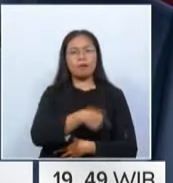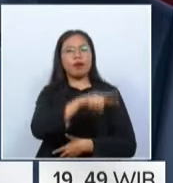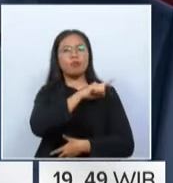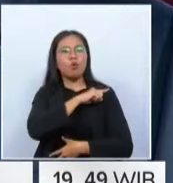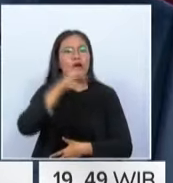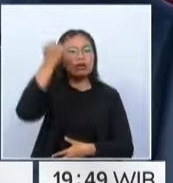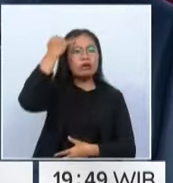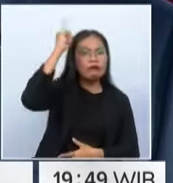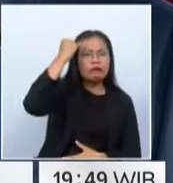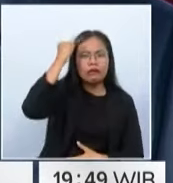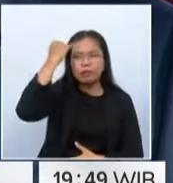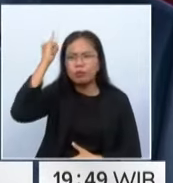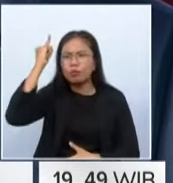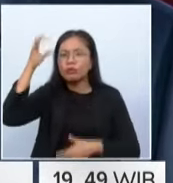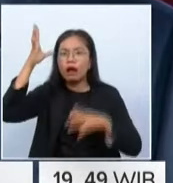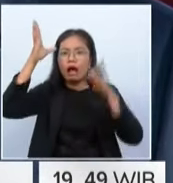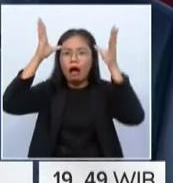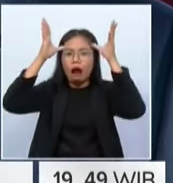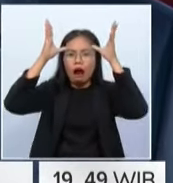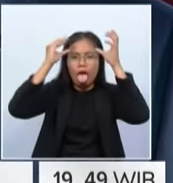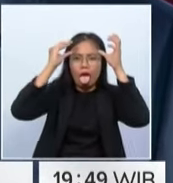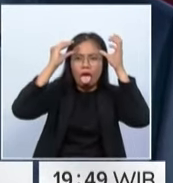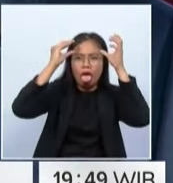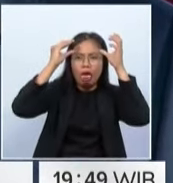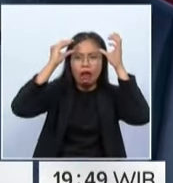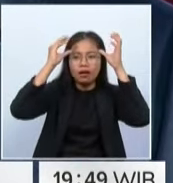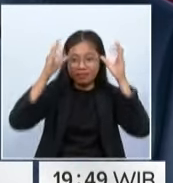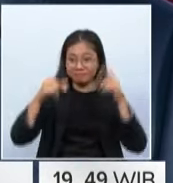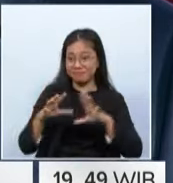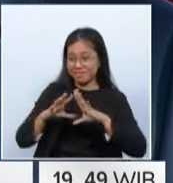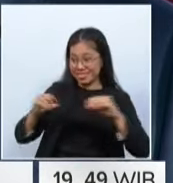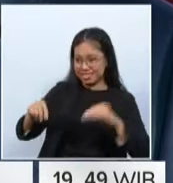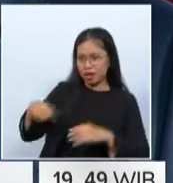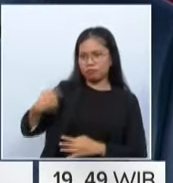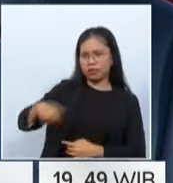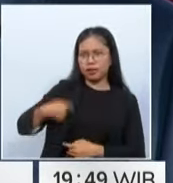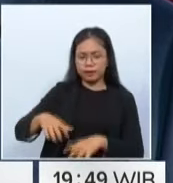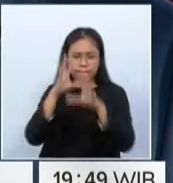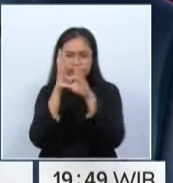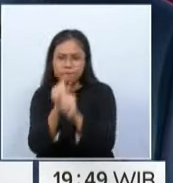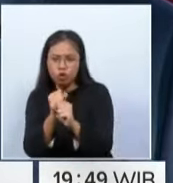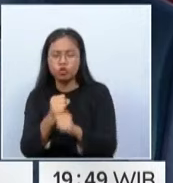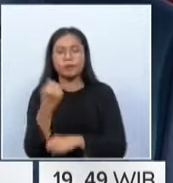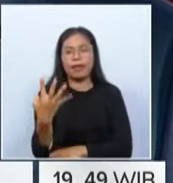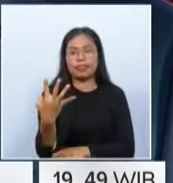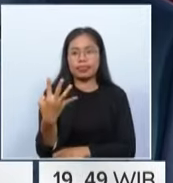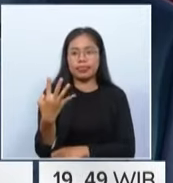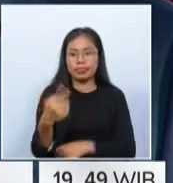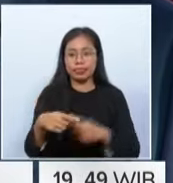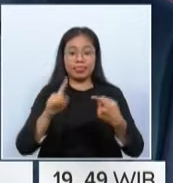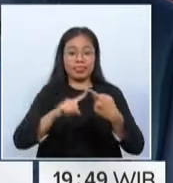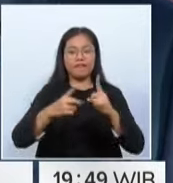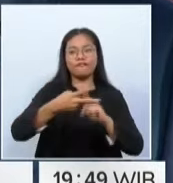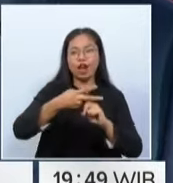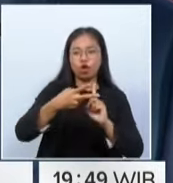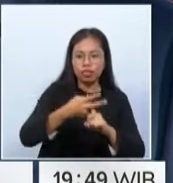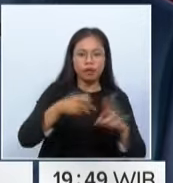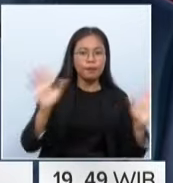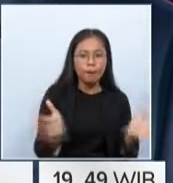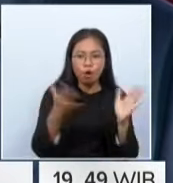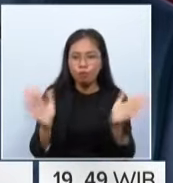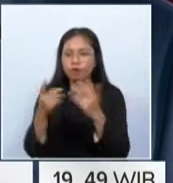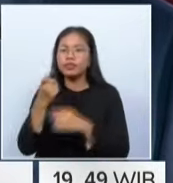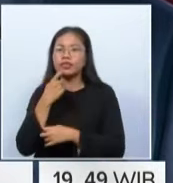menteri saya membentuk empat fakultas baru di Bidang sains teknologi engineering dan mathematics kita